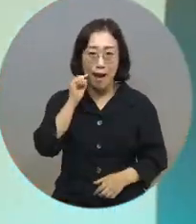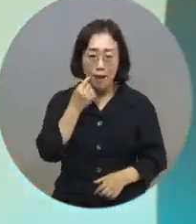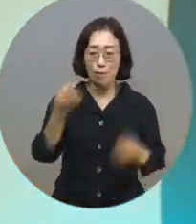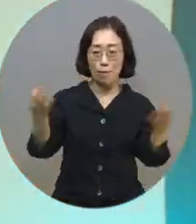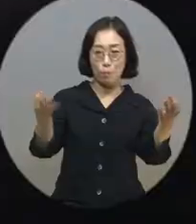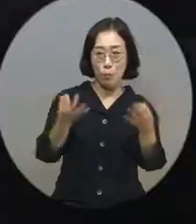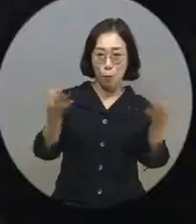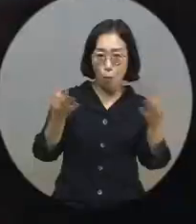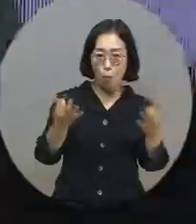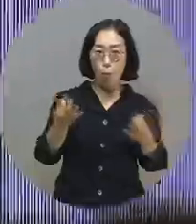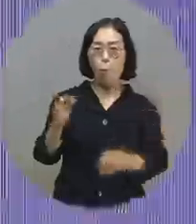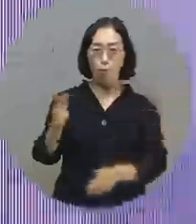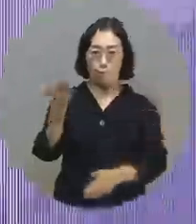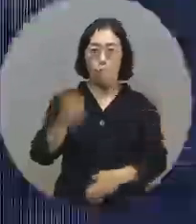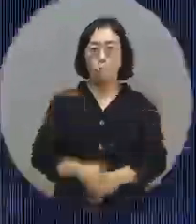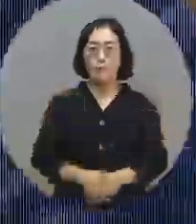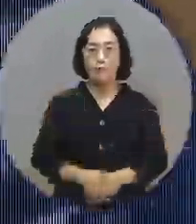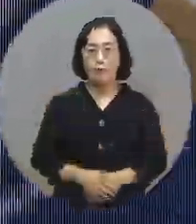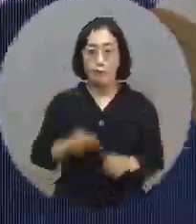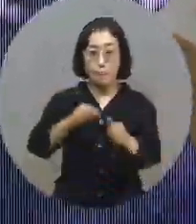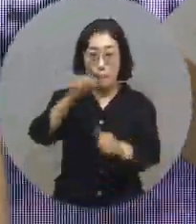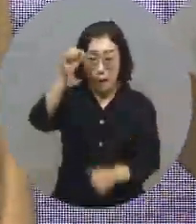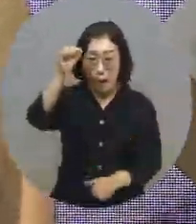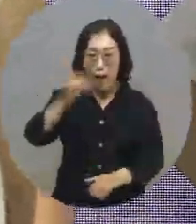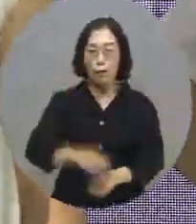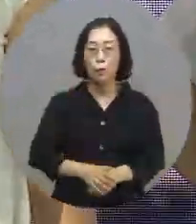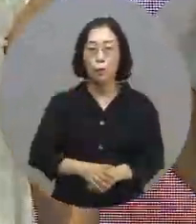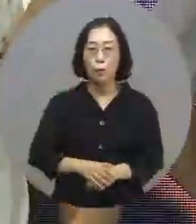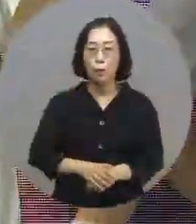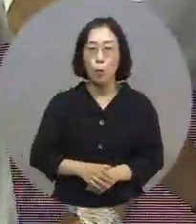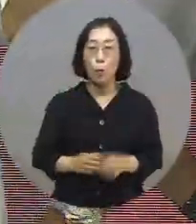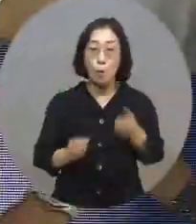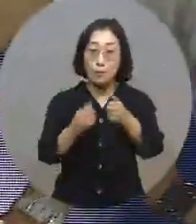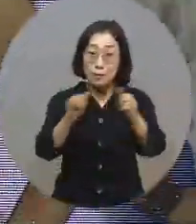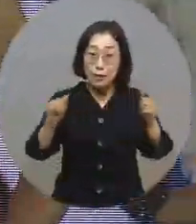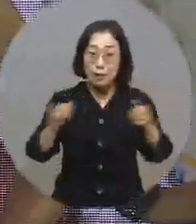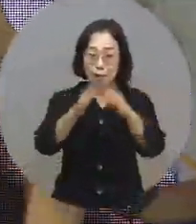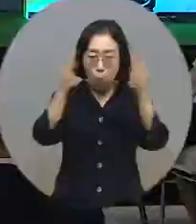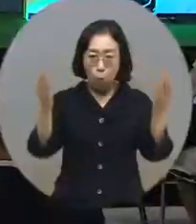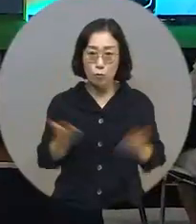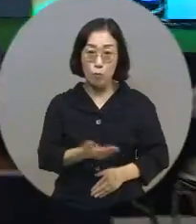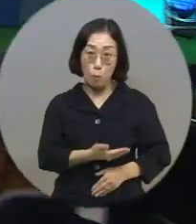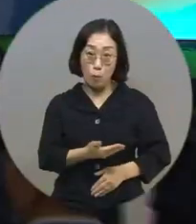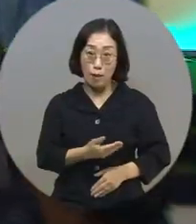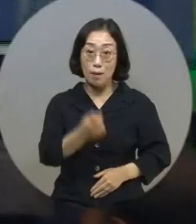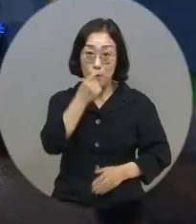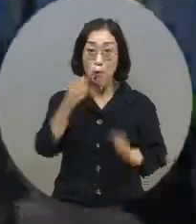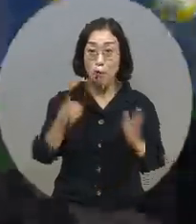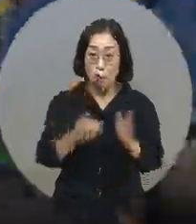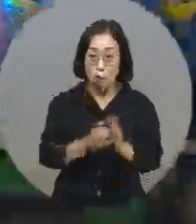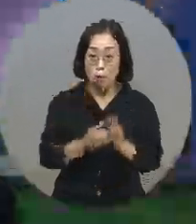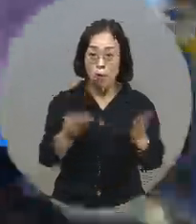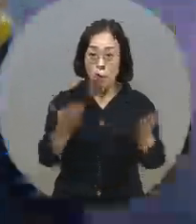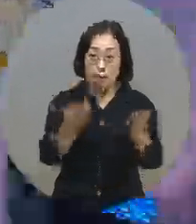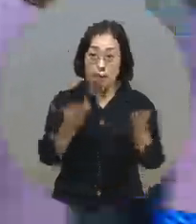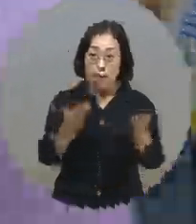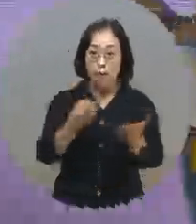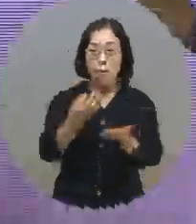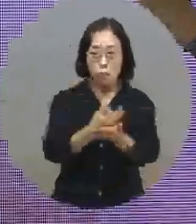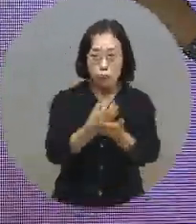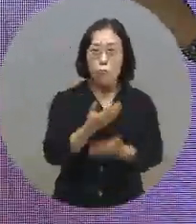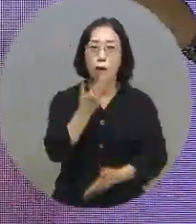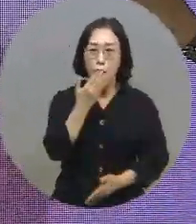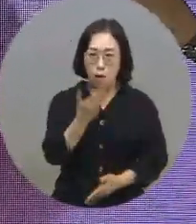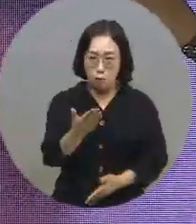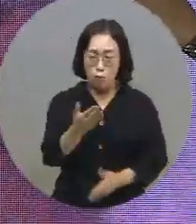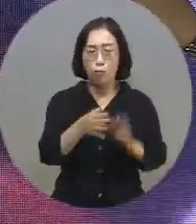뽐냈습니다. 수상자를 포함한 본선 진출자들은 모델 과정을 전문적으로 배우며 직업 모델로서 본격적인